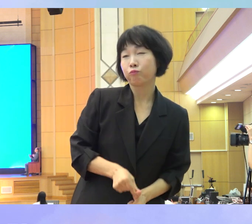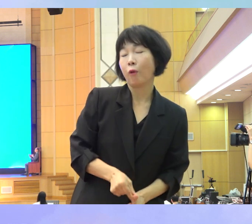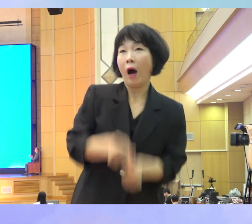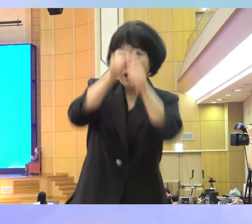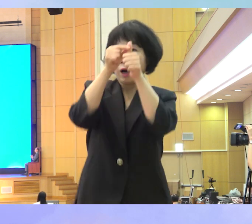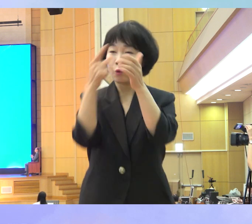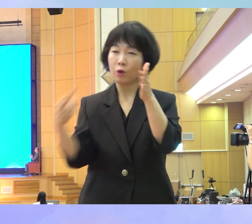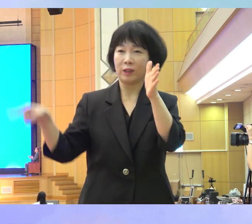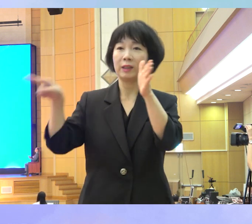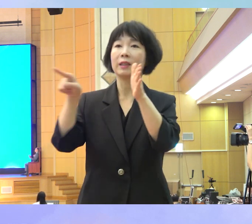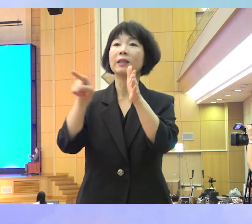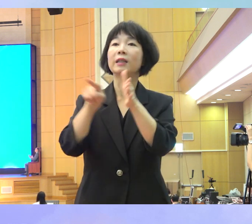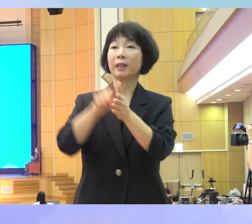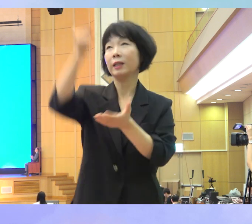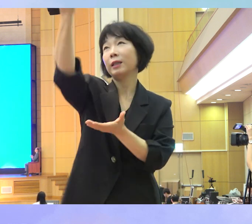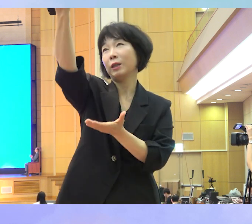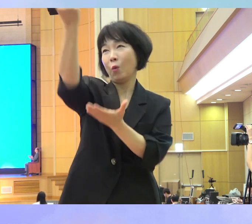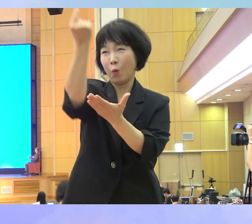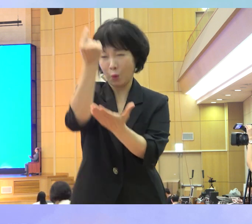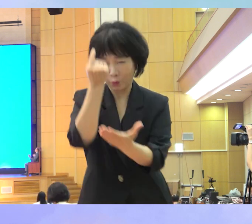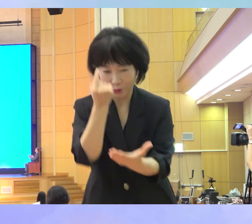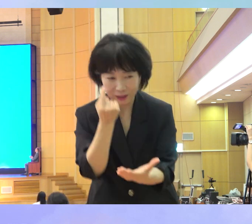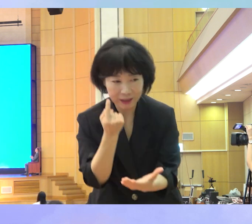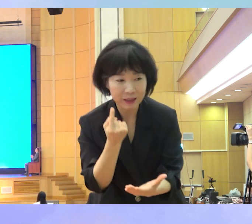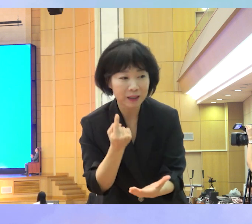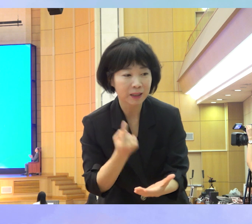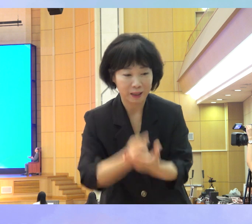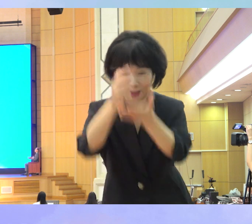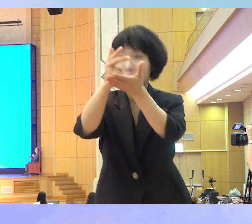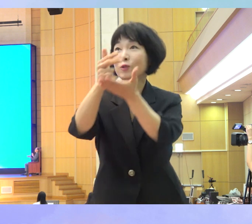나를 구하러 오신